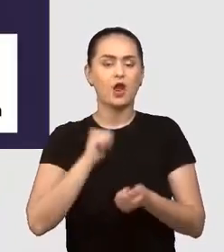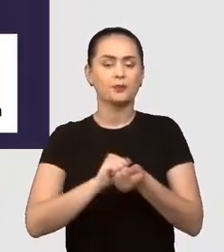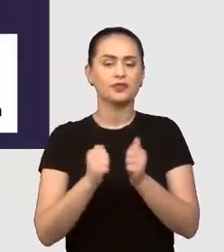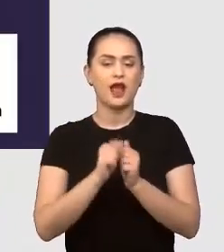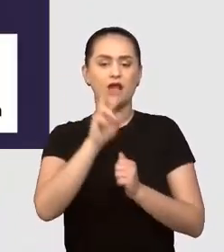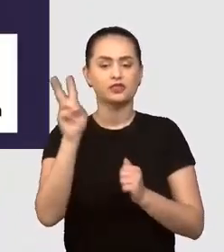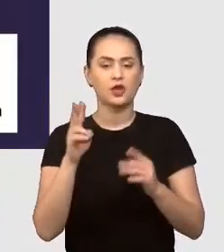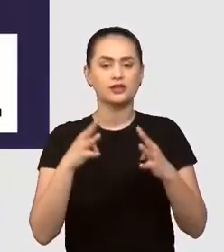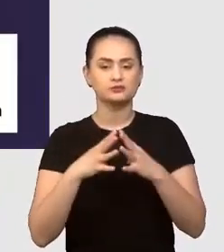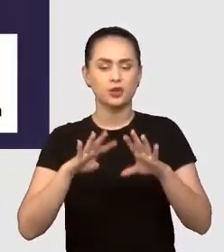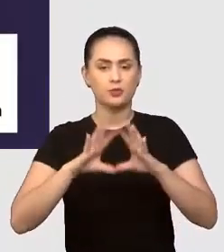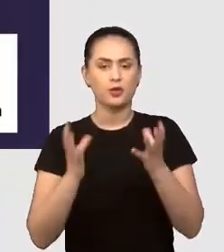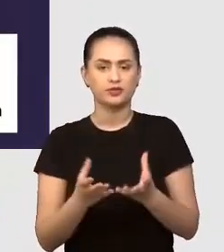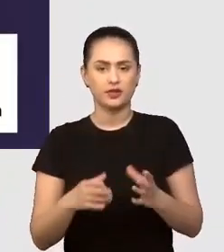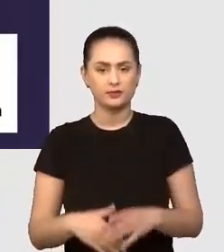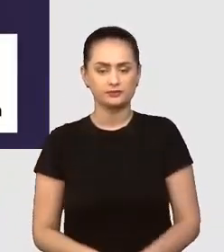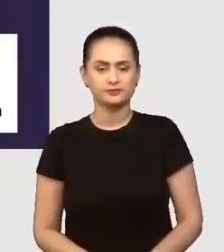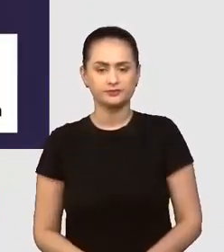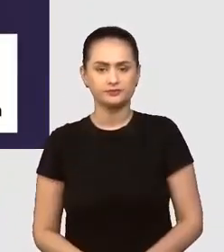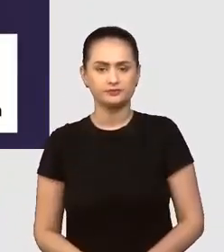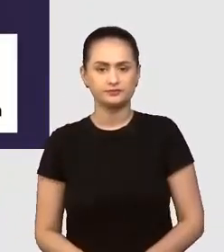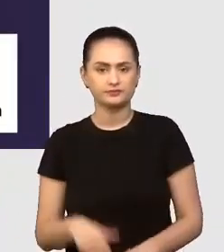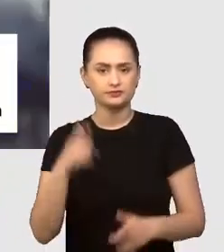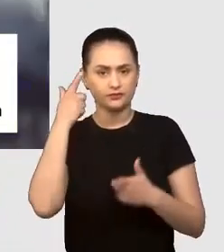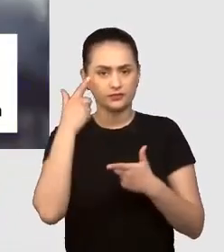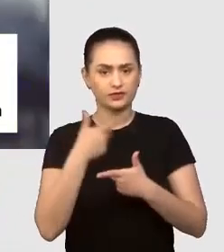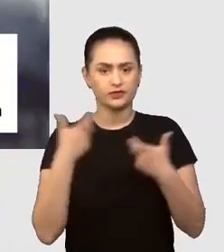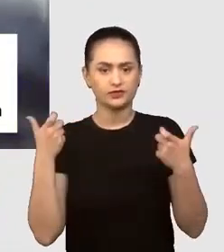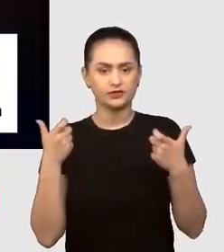înțeleagă. Tatăl ei luptase în al doilea război mondial.